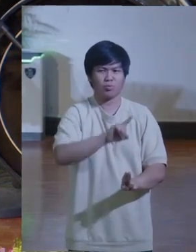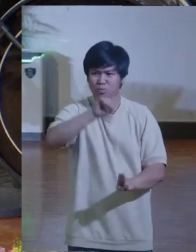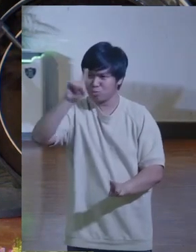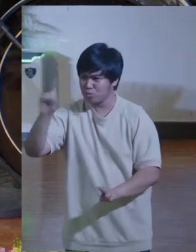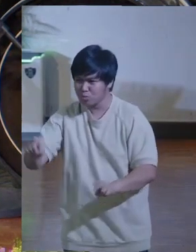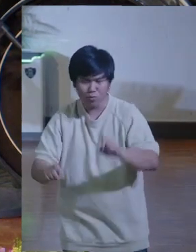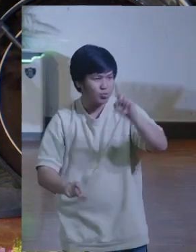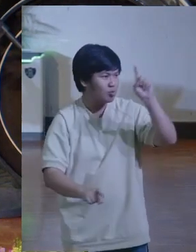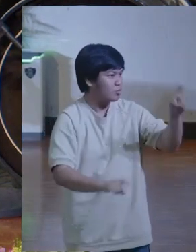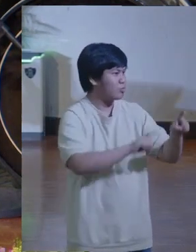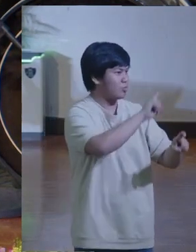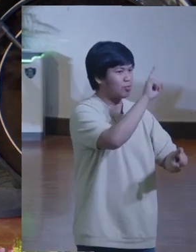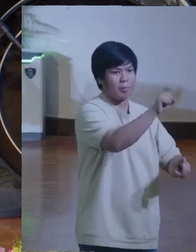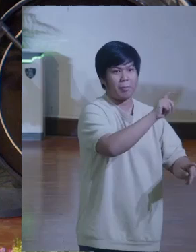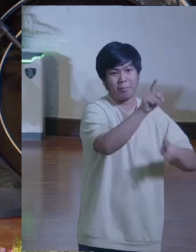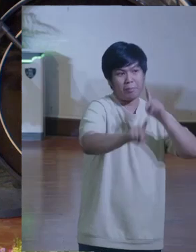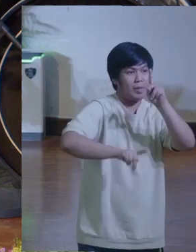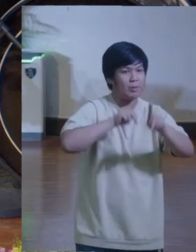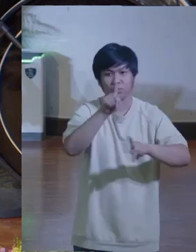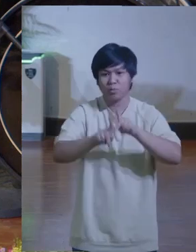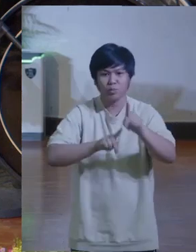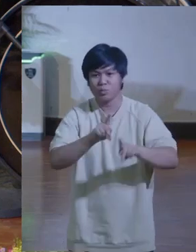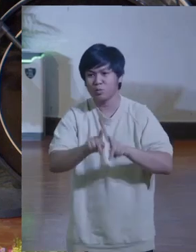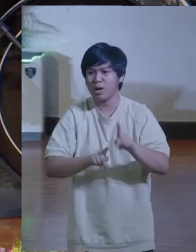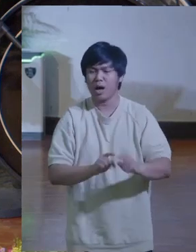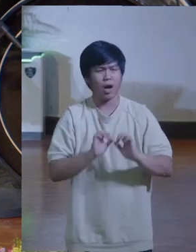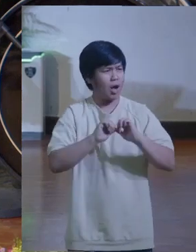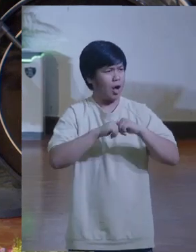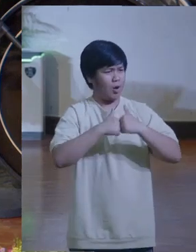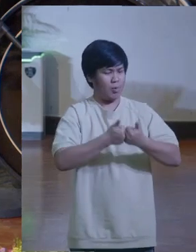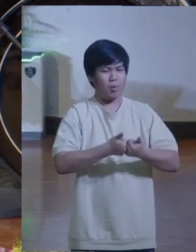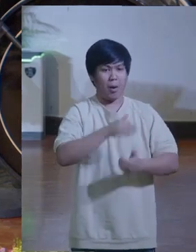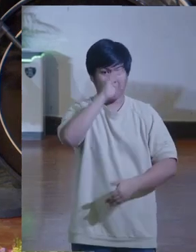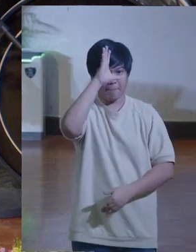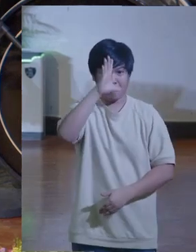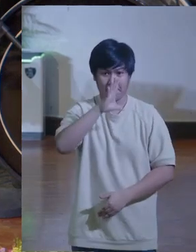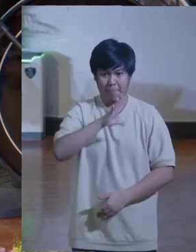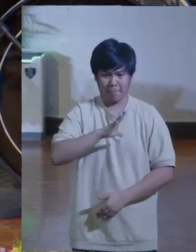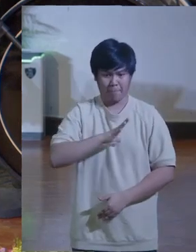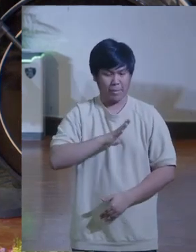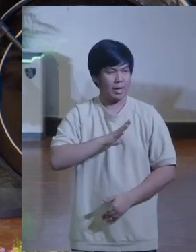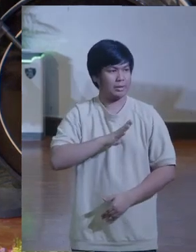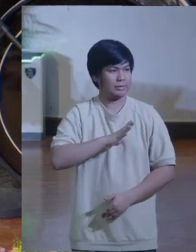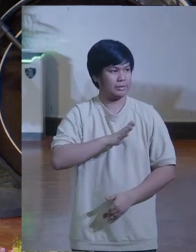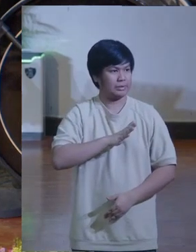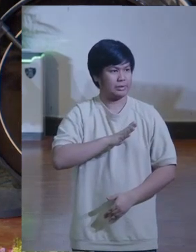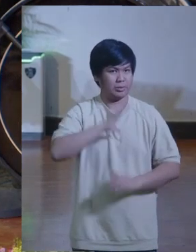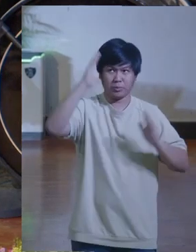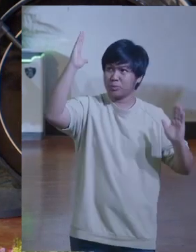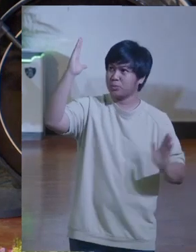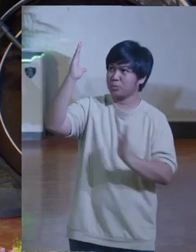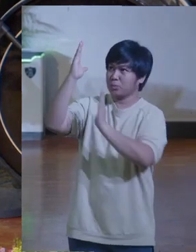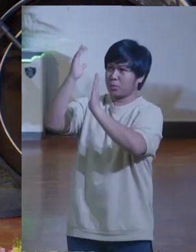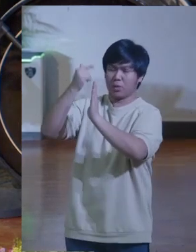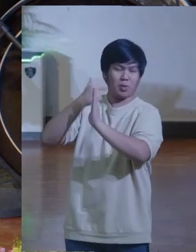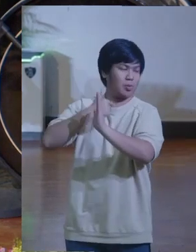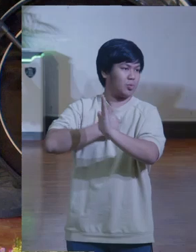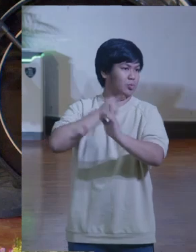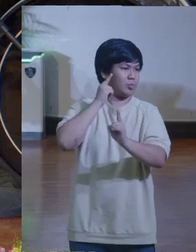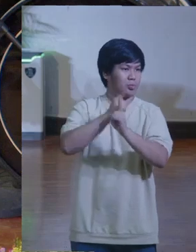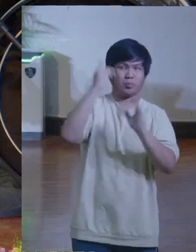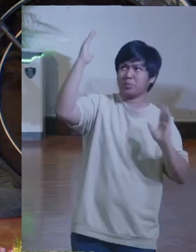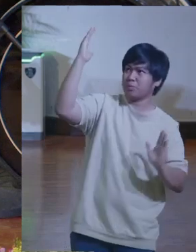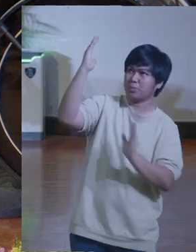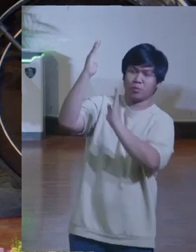ng tao ay, how can a man be in the right before God? Yan po